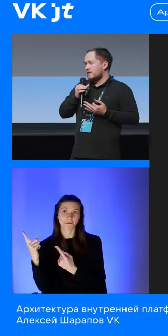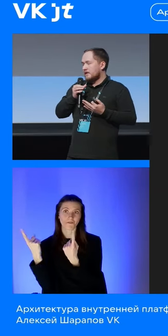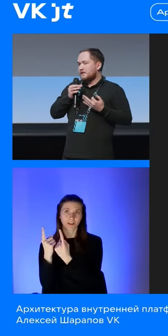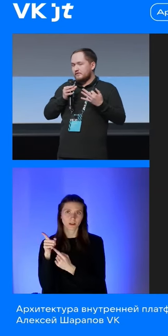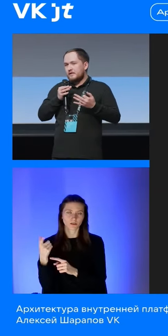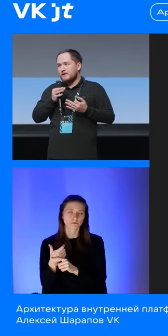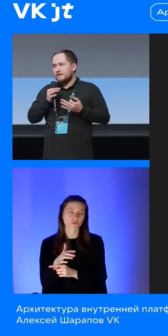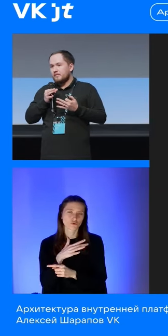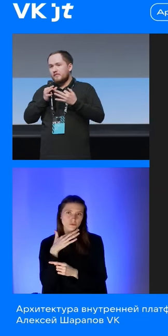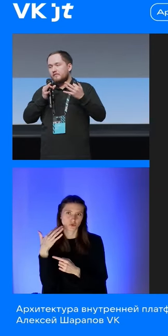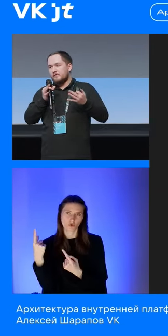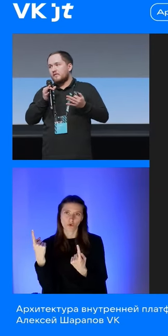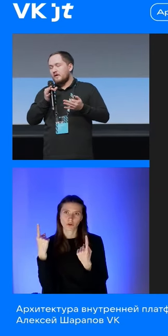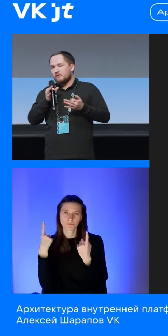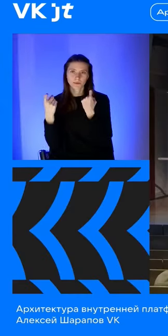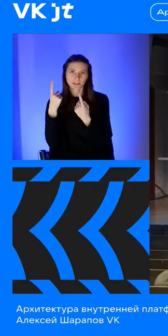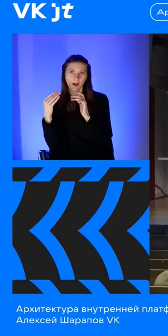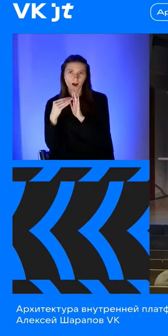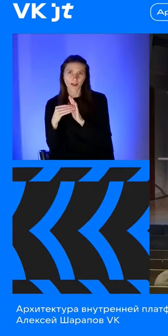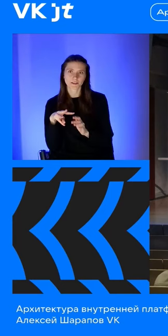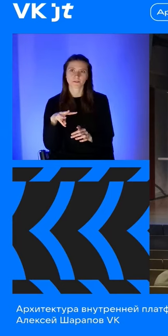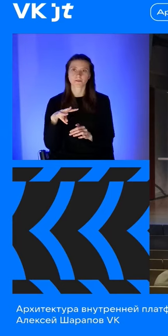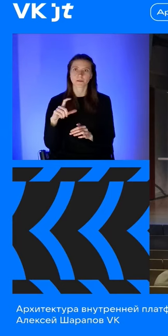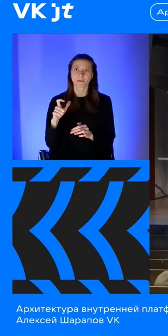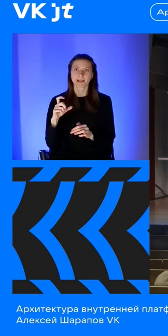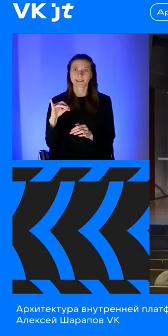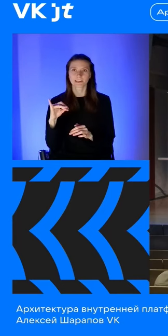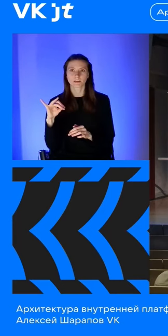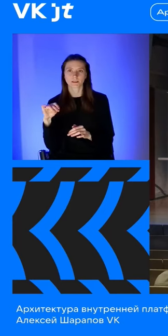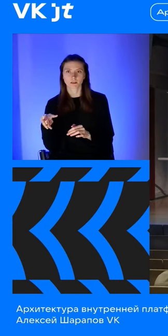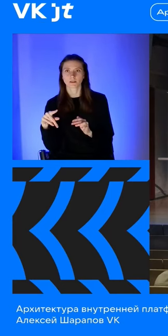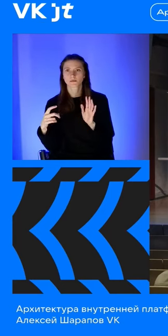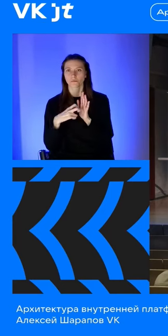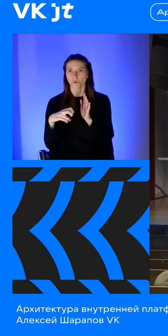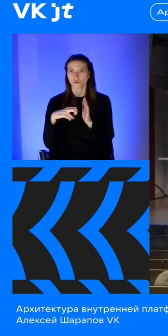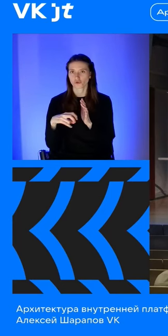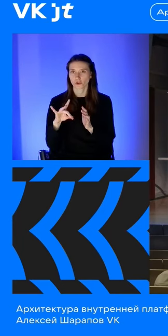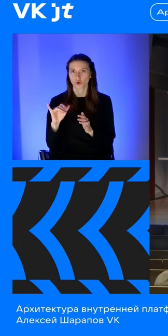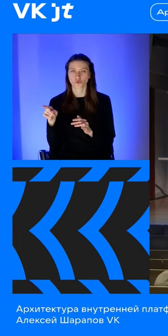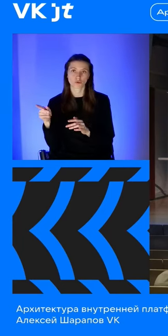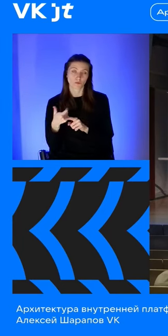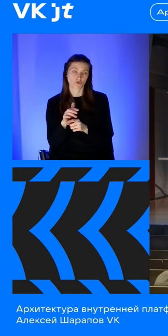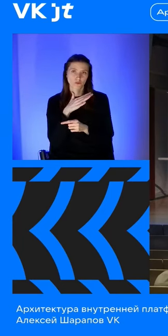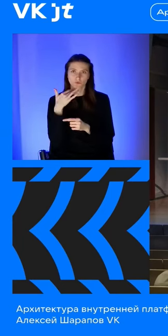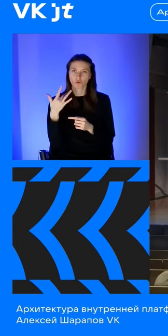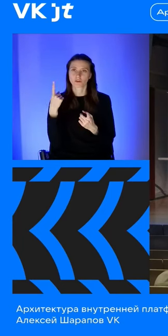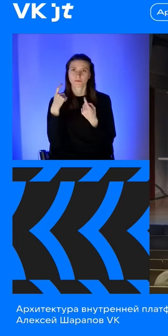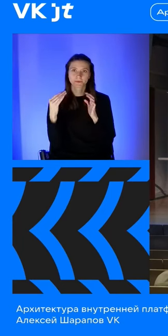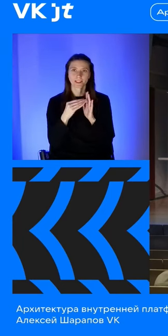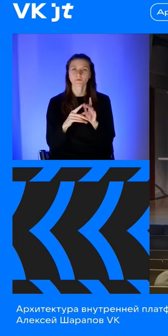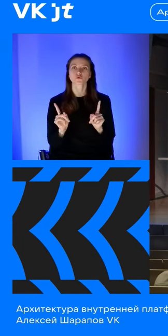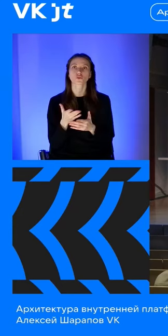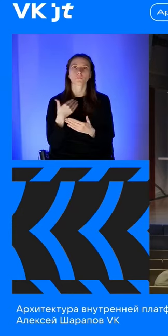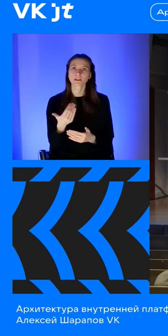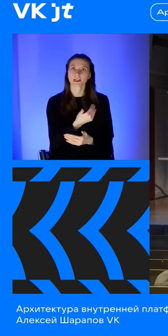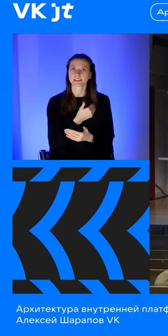огромен количество данных там в mailru и в других то есть их очень-очень много что мы хотели получить вот